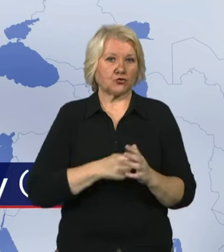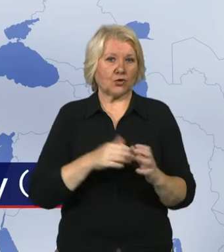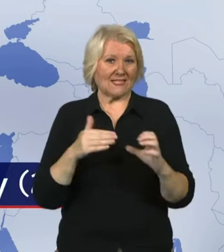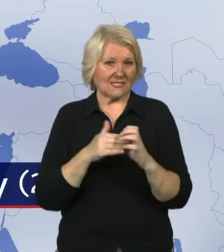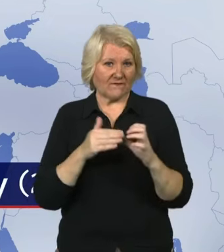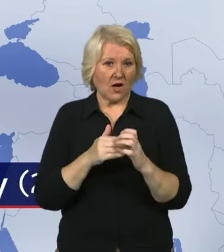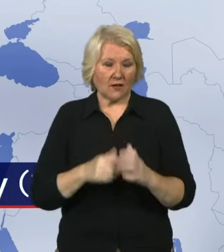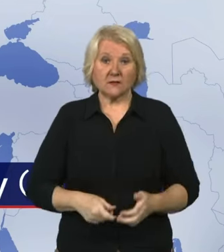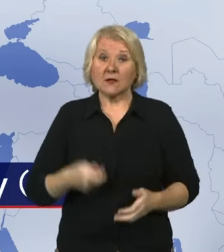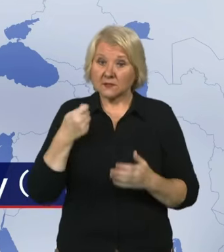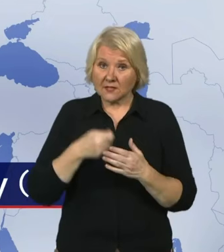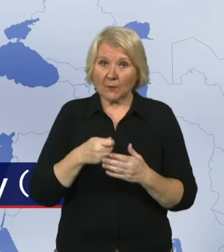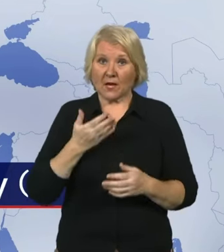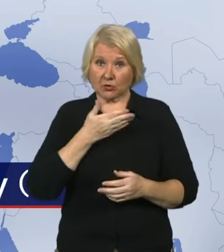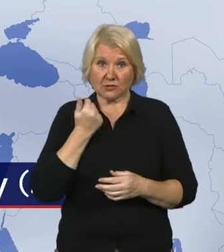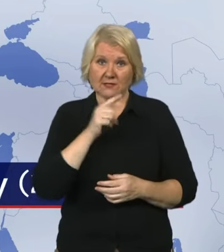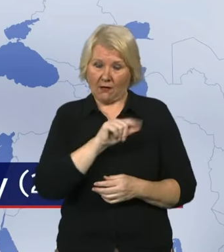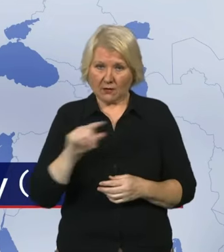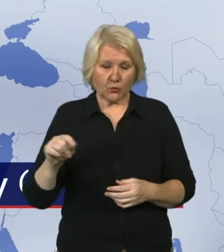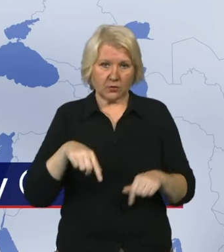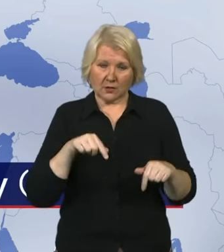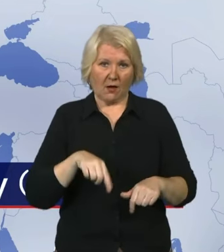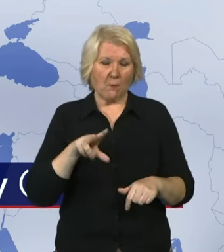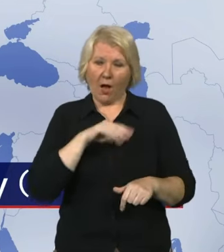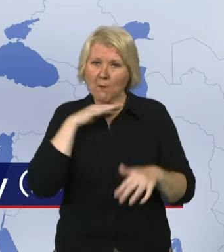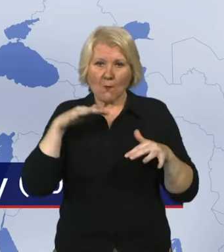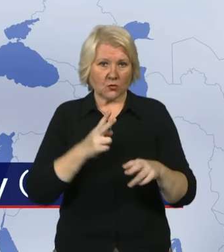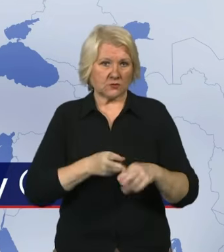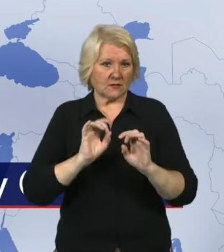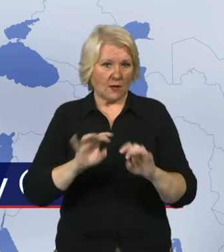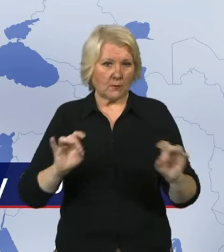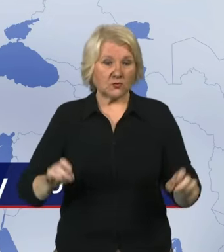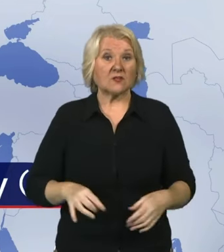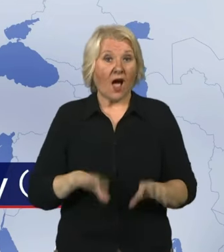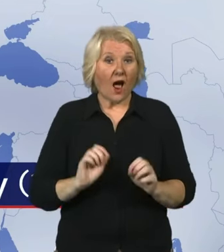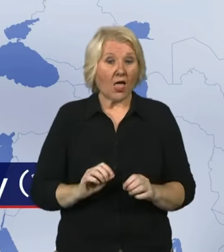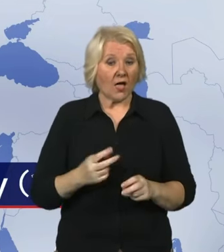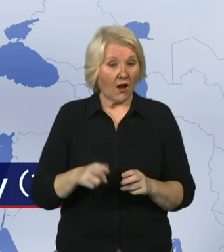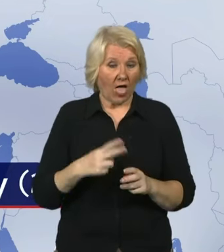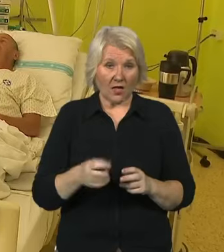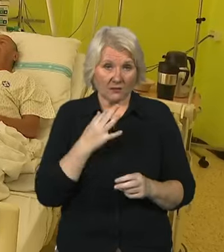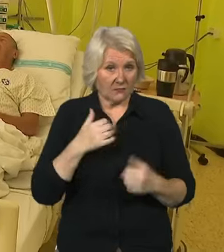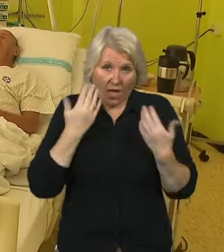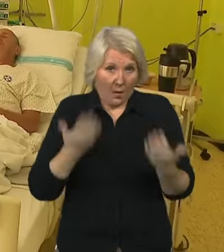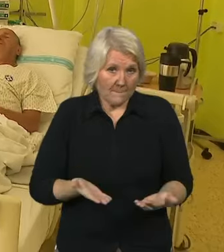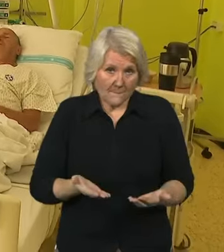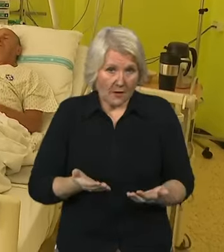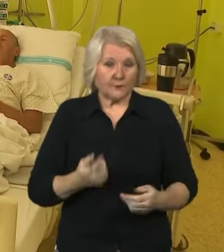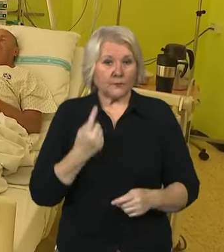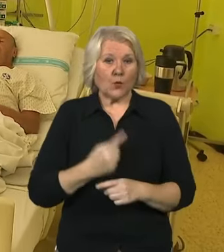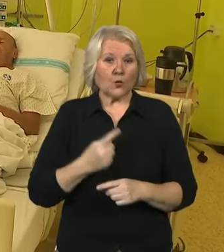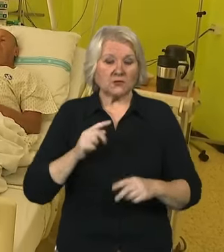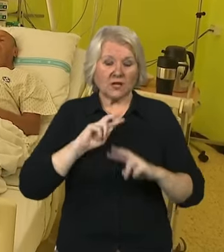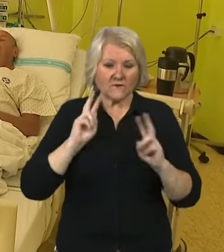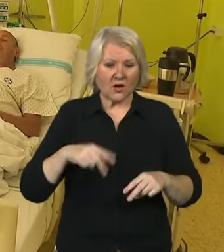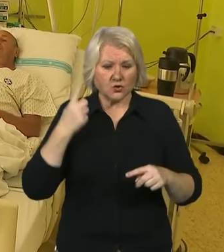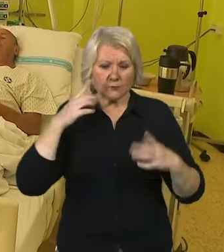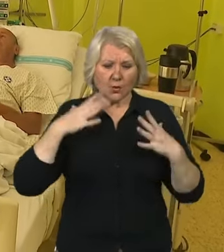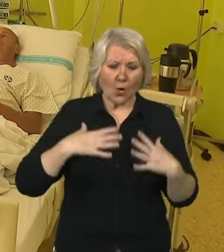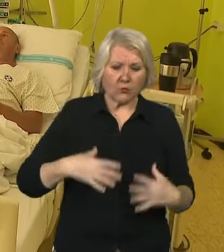tak zůstává mezi zeměmi s nejvíce nakaženými. Na nemoc přitom není lék. Doktoři jen zmírňují příznaky, jako v